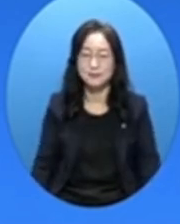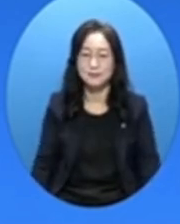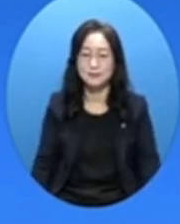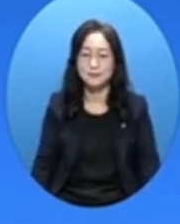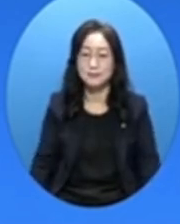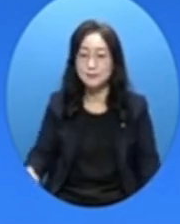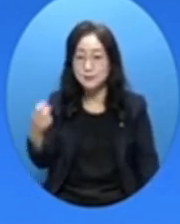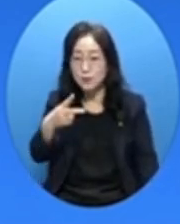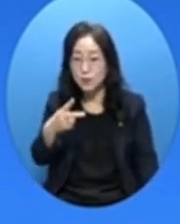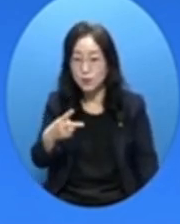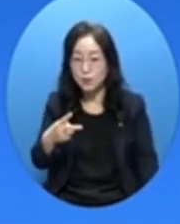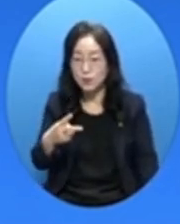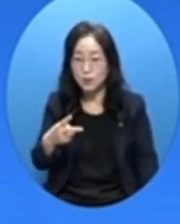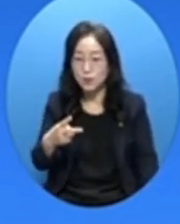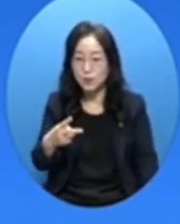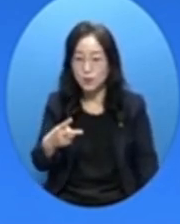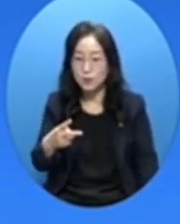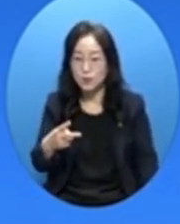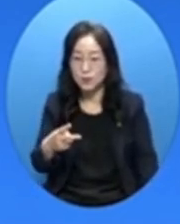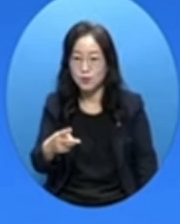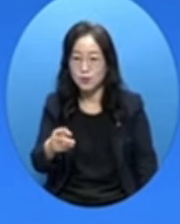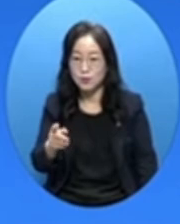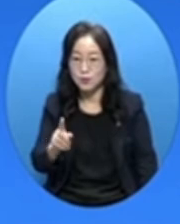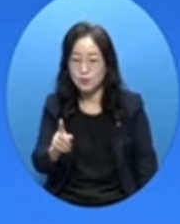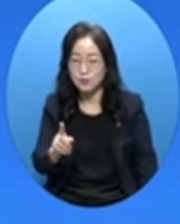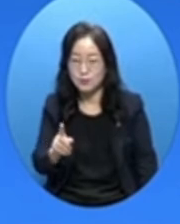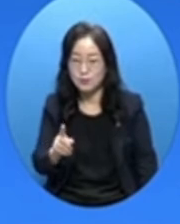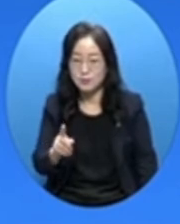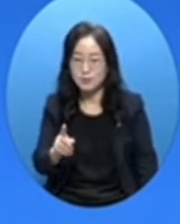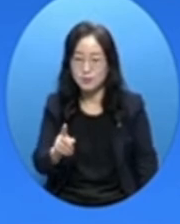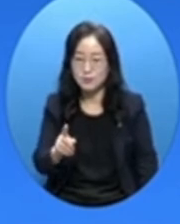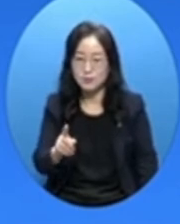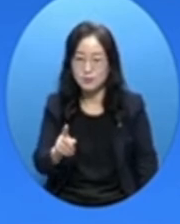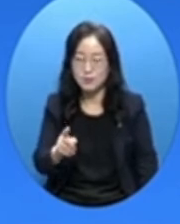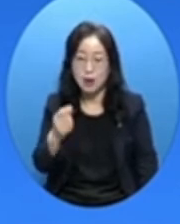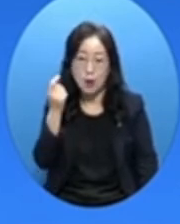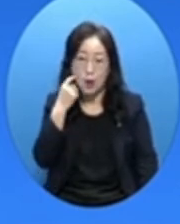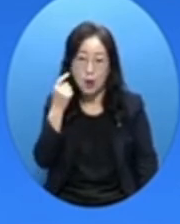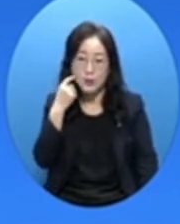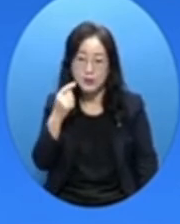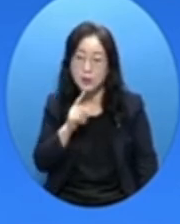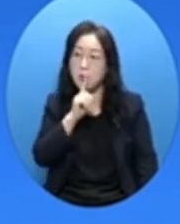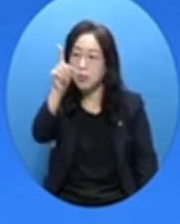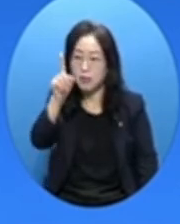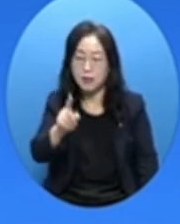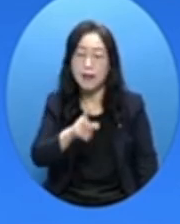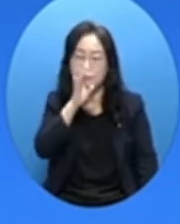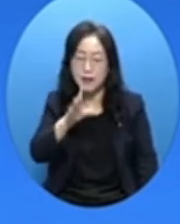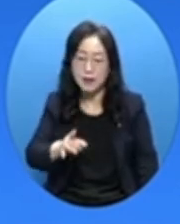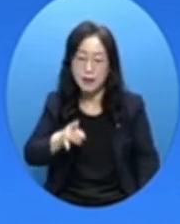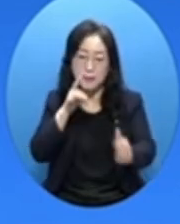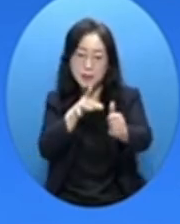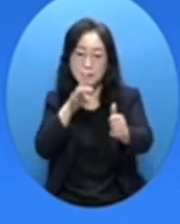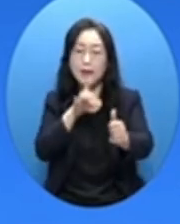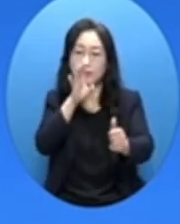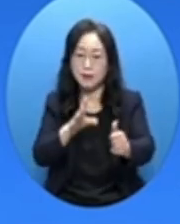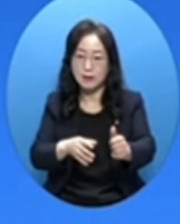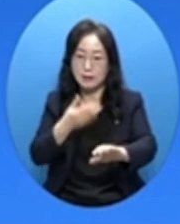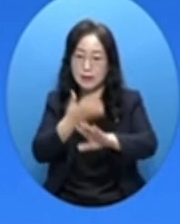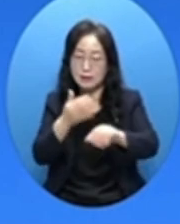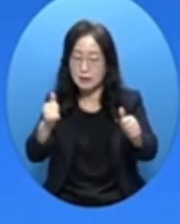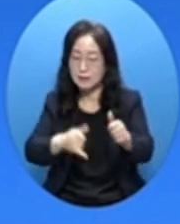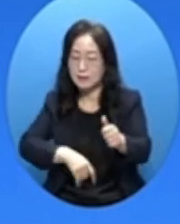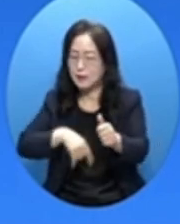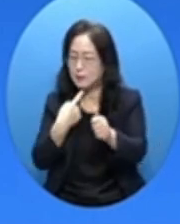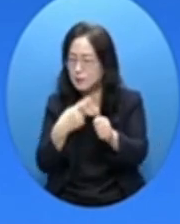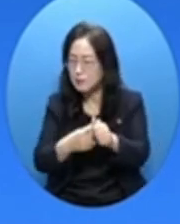또 구명 거짓 증거 하지 말라 그랬습니다. 거짓 증거로 이웃에게 해를 입혀서는 안 됩니다. 남에 대한 험담,